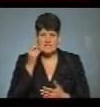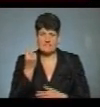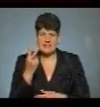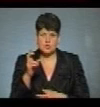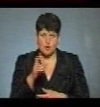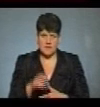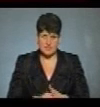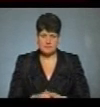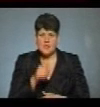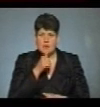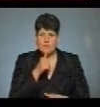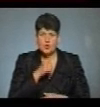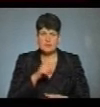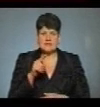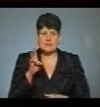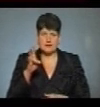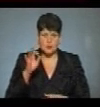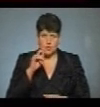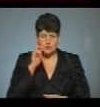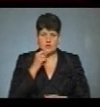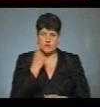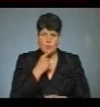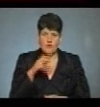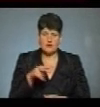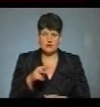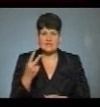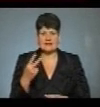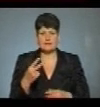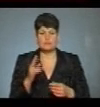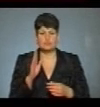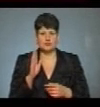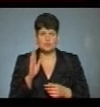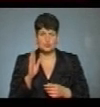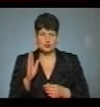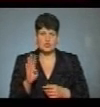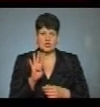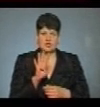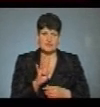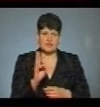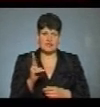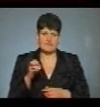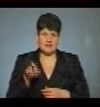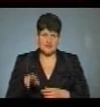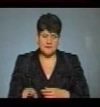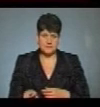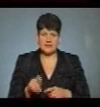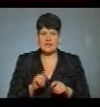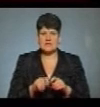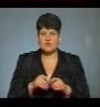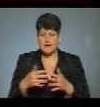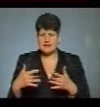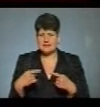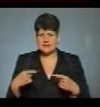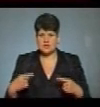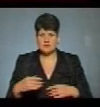березня. Пробне тестування з української мови і літератури замість 21 березня відбудеться 4 квітня. Тестування з інших